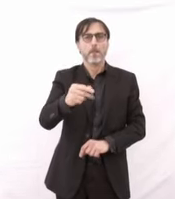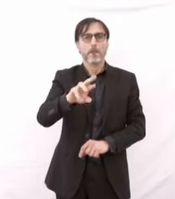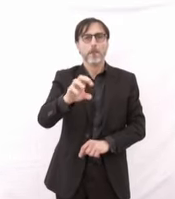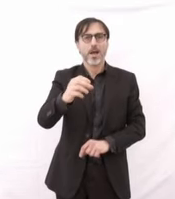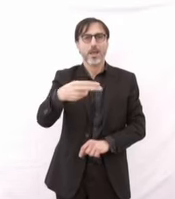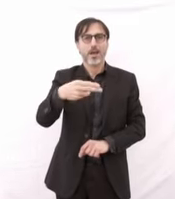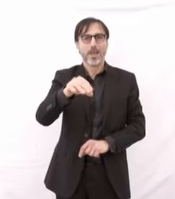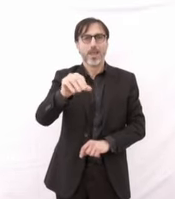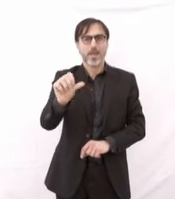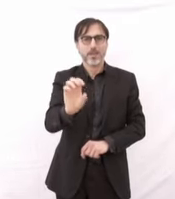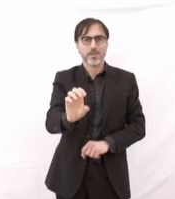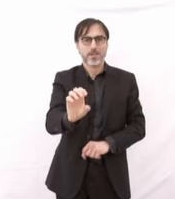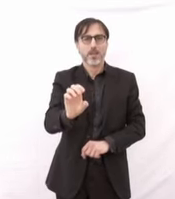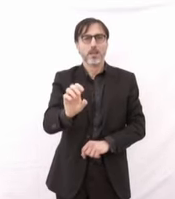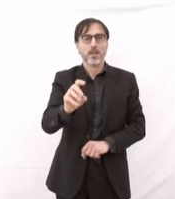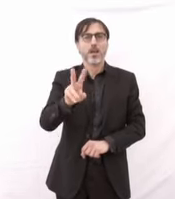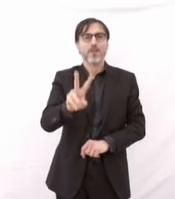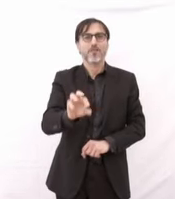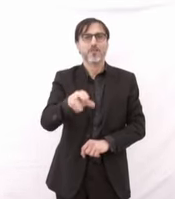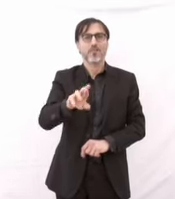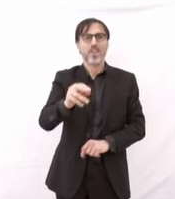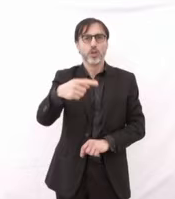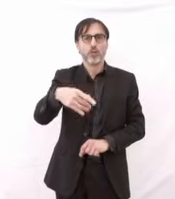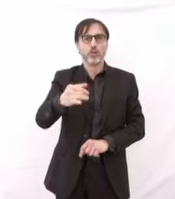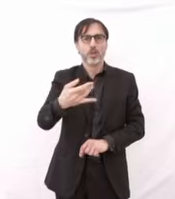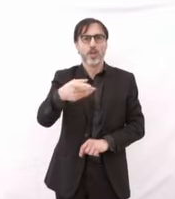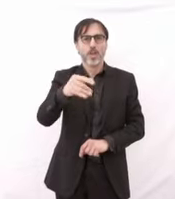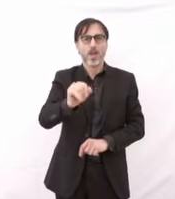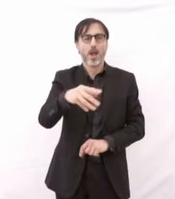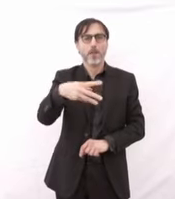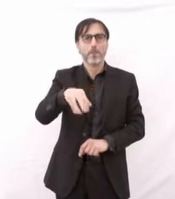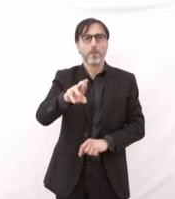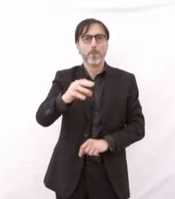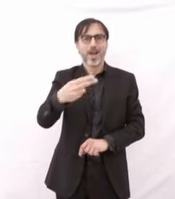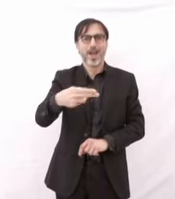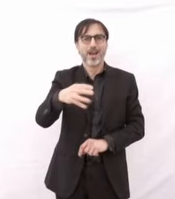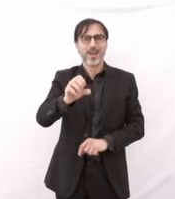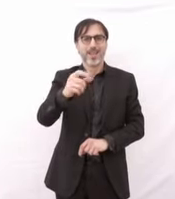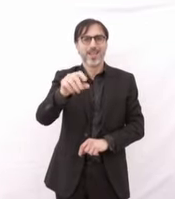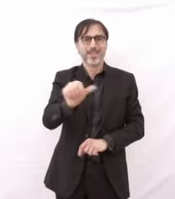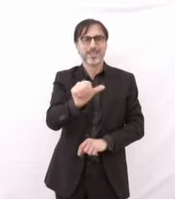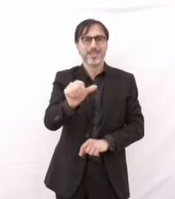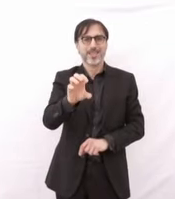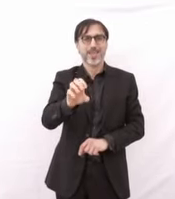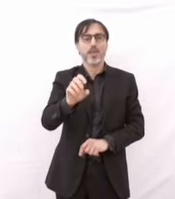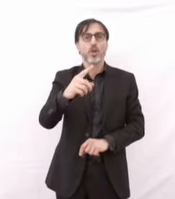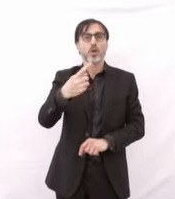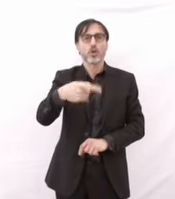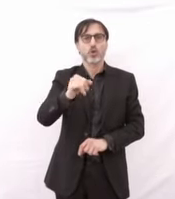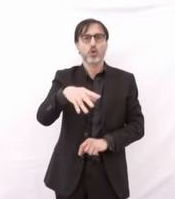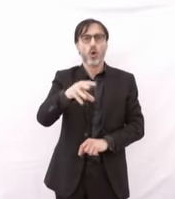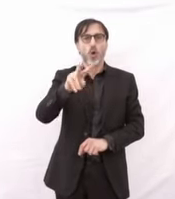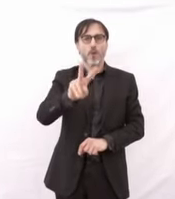Marchese, Virginia Marchese, Giovanni Spampinato,